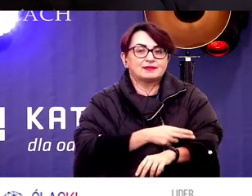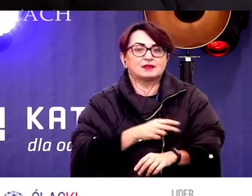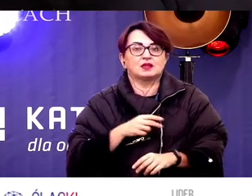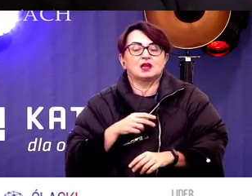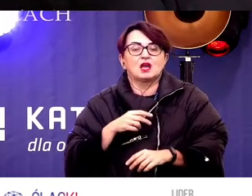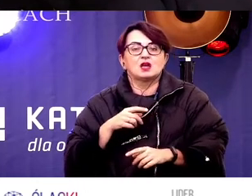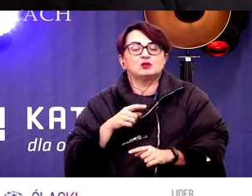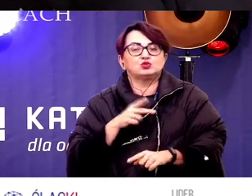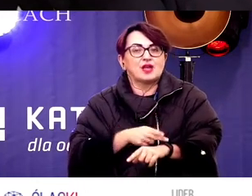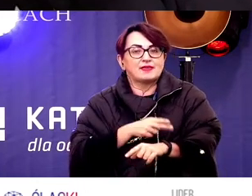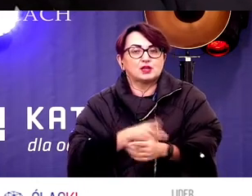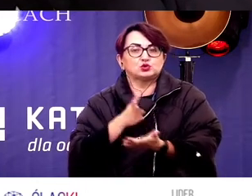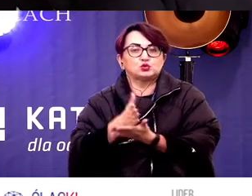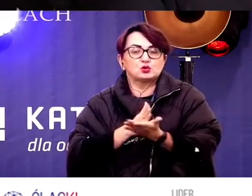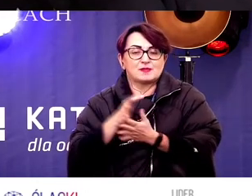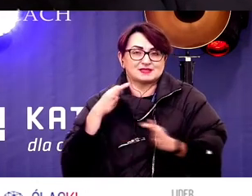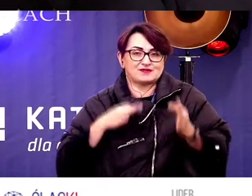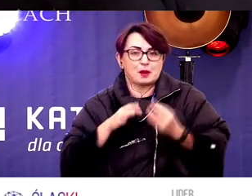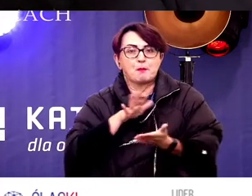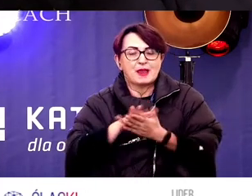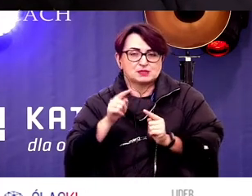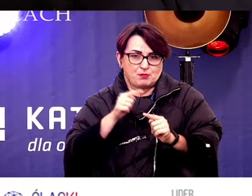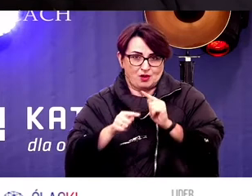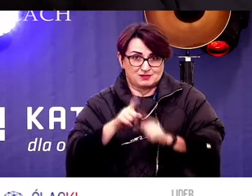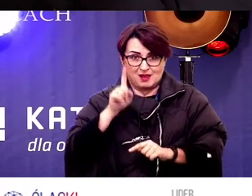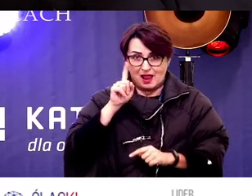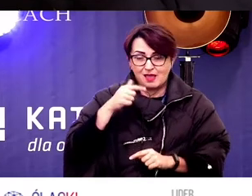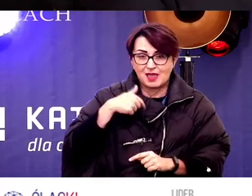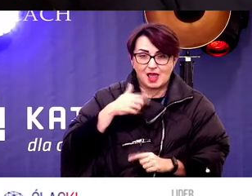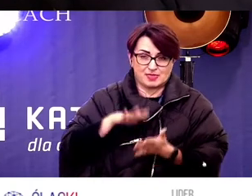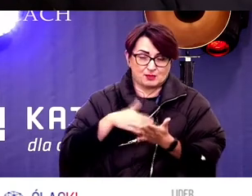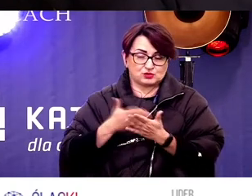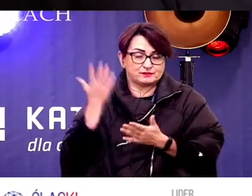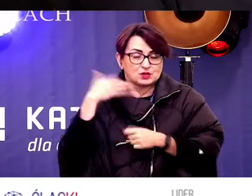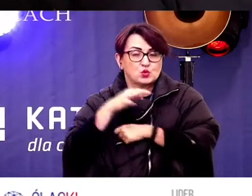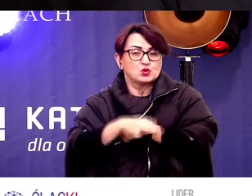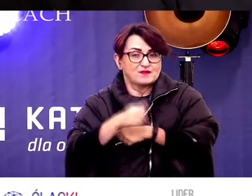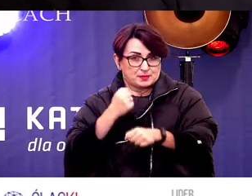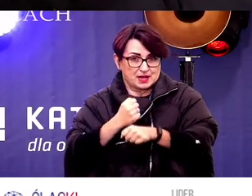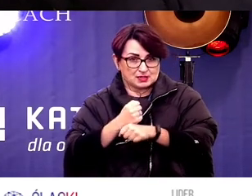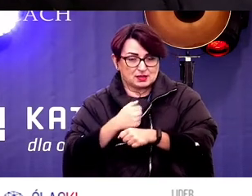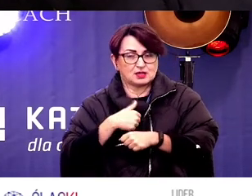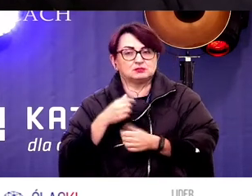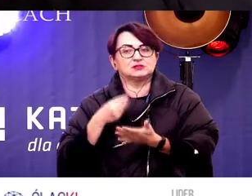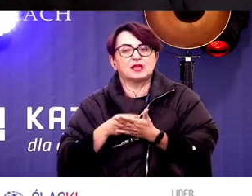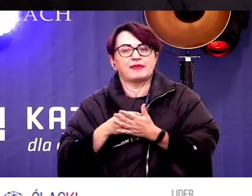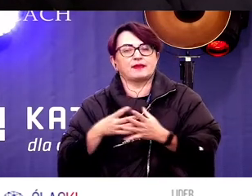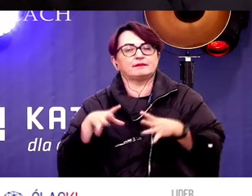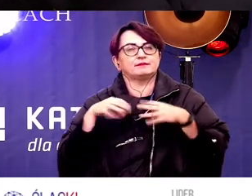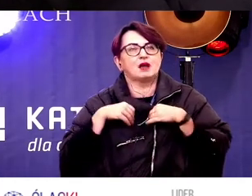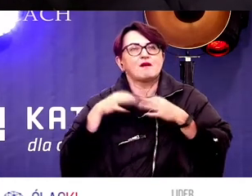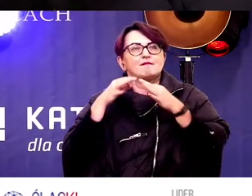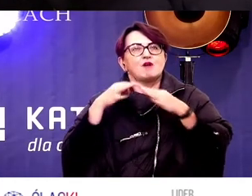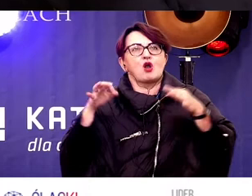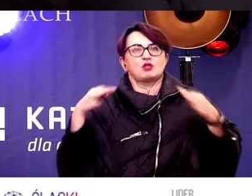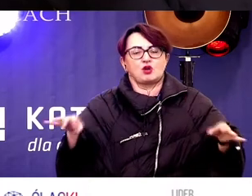cywilnej, ale tak jak ja na przykład kiedyś pracowałem na uniwersytecie i bardzo sobie ceniłem wolność, że mogłem robić to, co chciałem